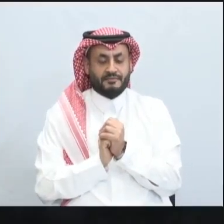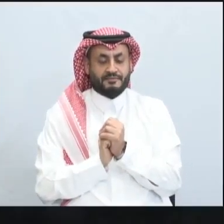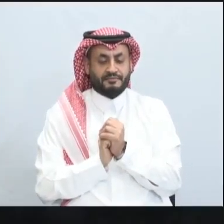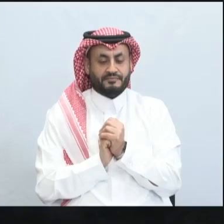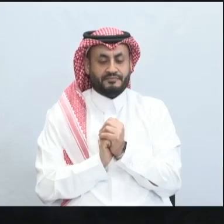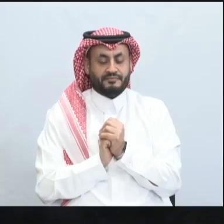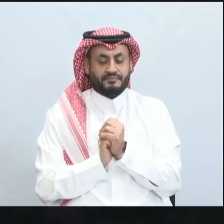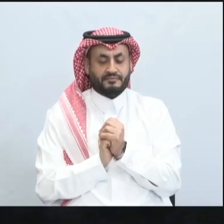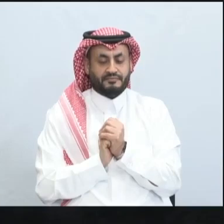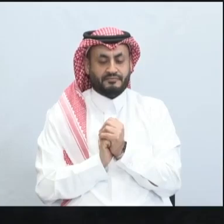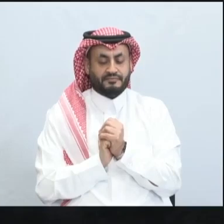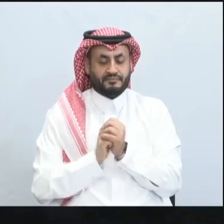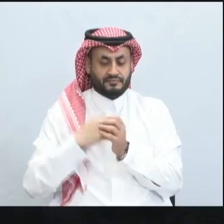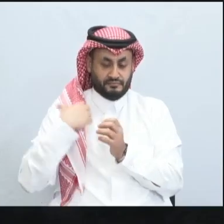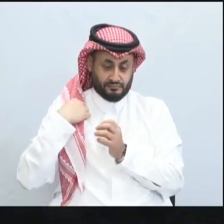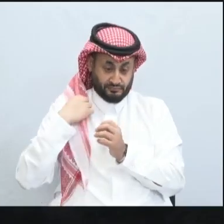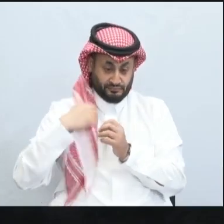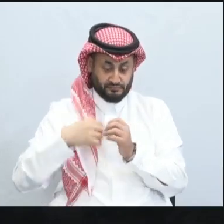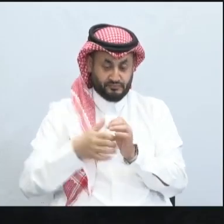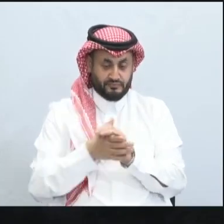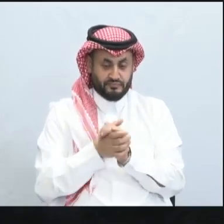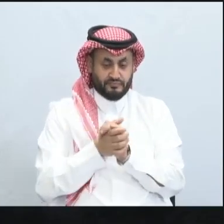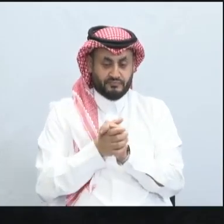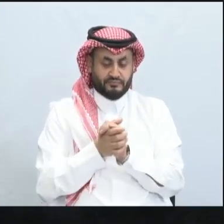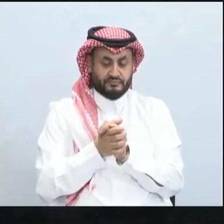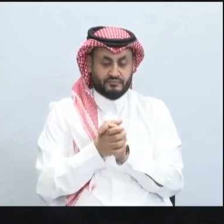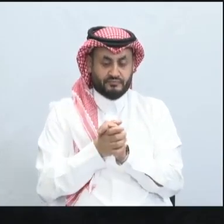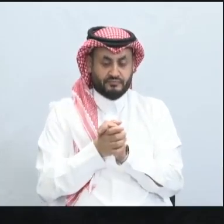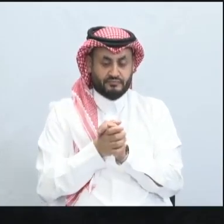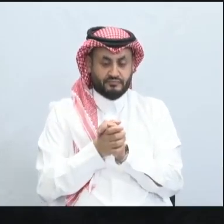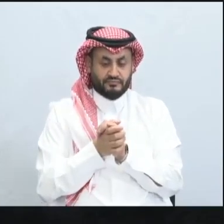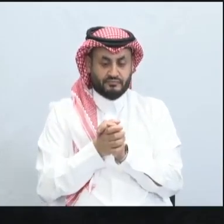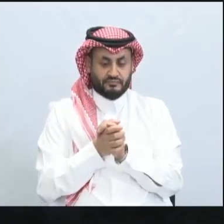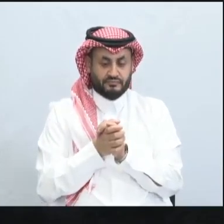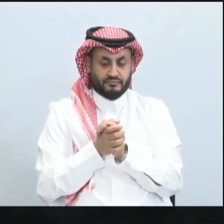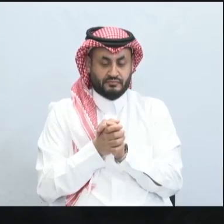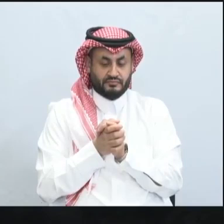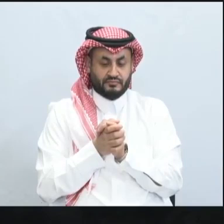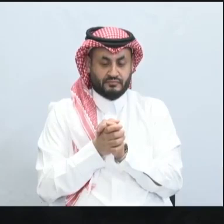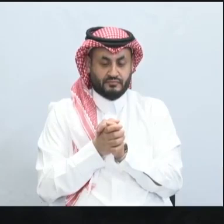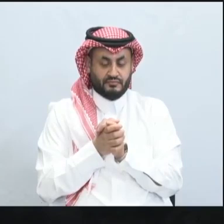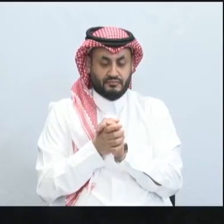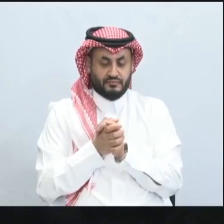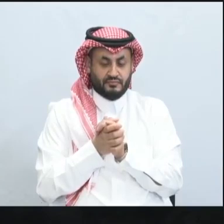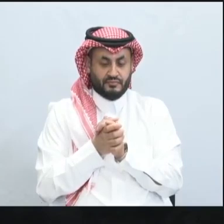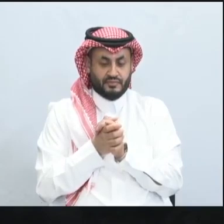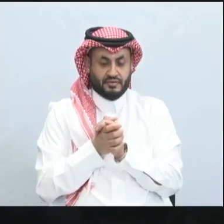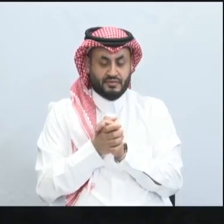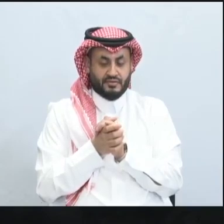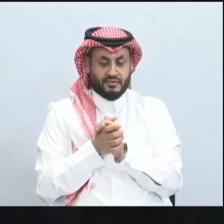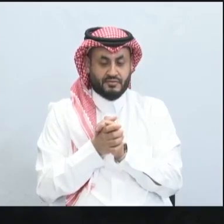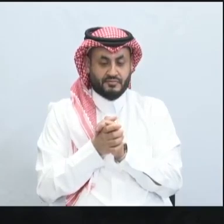الدين وهو يوم الجزاء وهو يوم الحساب ويوم القيامه فاذا الله سبحانه وتعالى